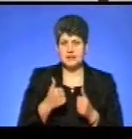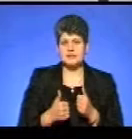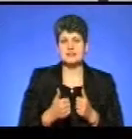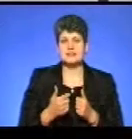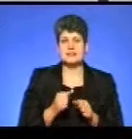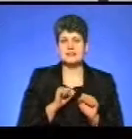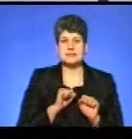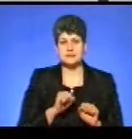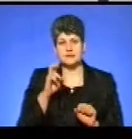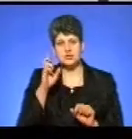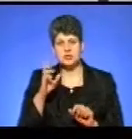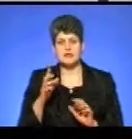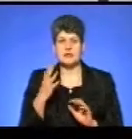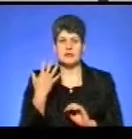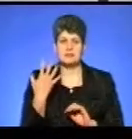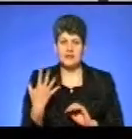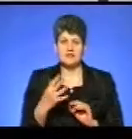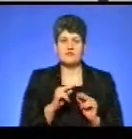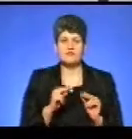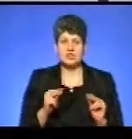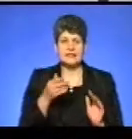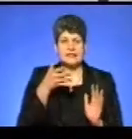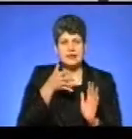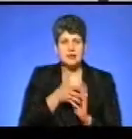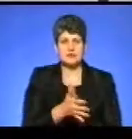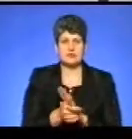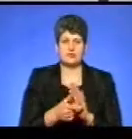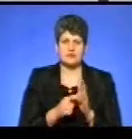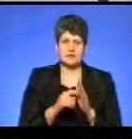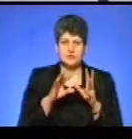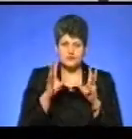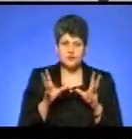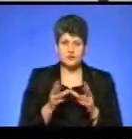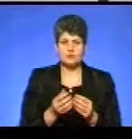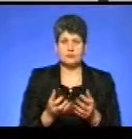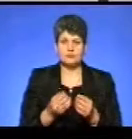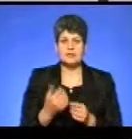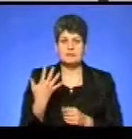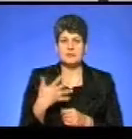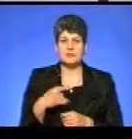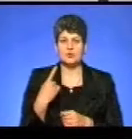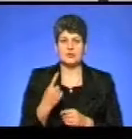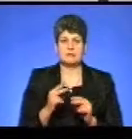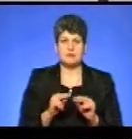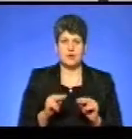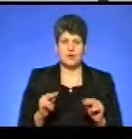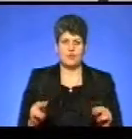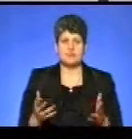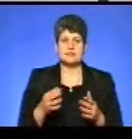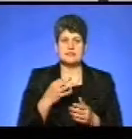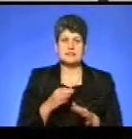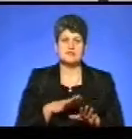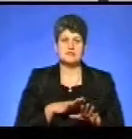«Захист вітчизни» та 5 – «Вчитель інклюзивного класу». Всього у конкурсі взяли участь 51 педагог, повідомив заступник